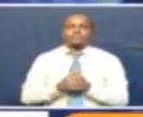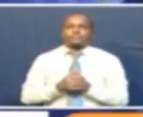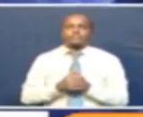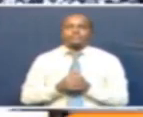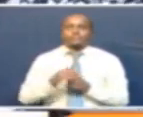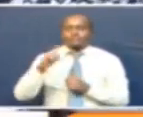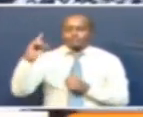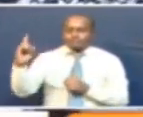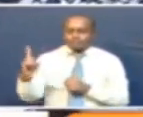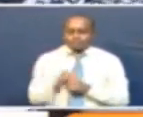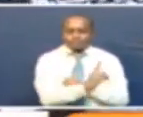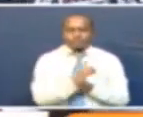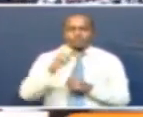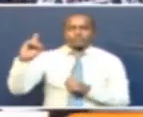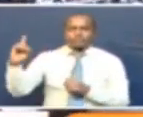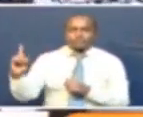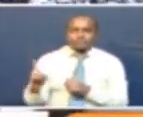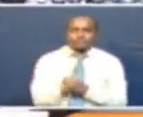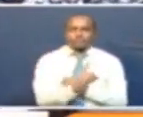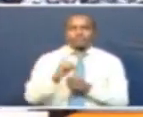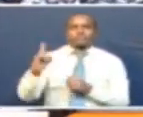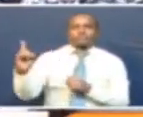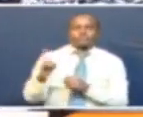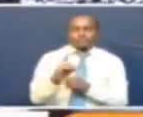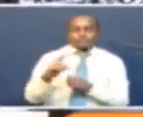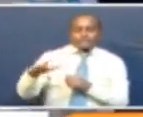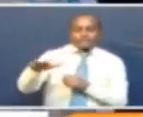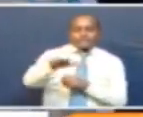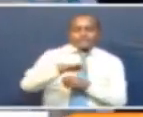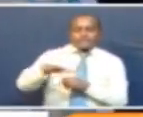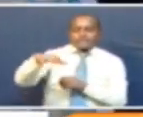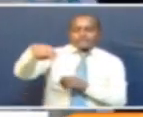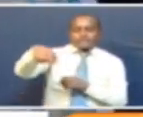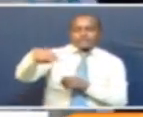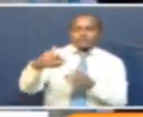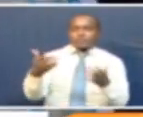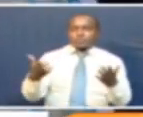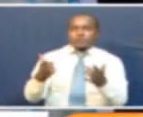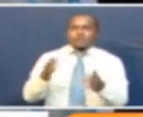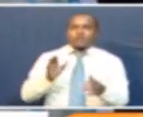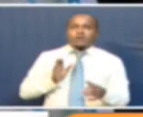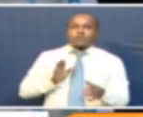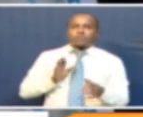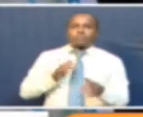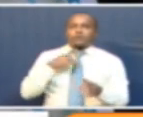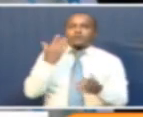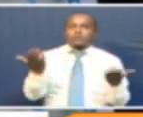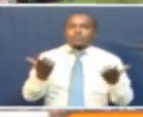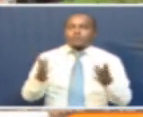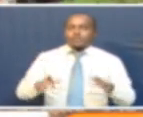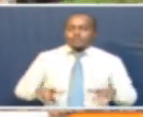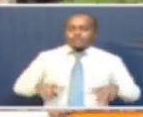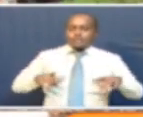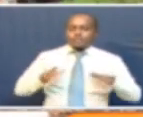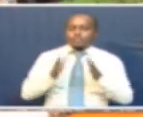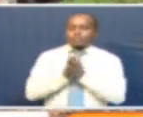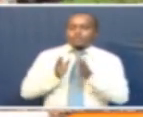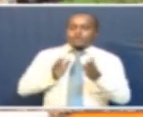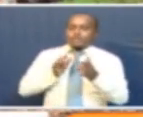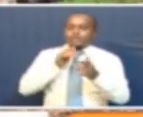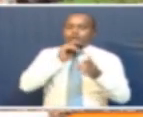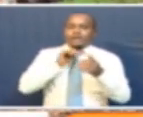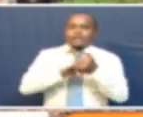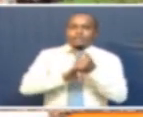Mmoja baada ya mwingine katika boma hili ambalo mama Jacqueline Nekesa alikuwa akiishi na mumewe na wanawe